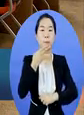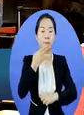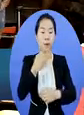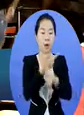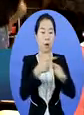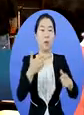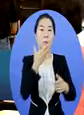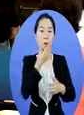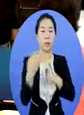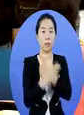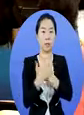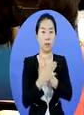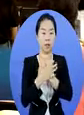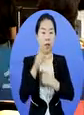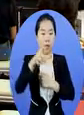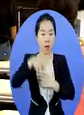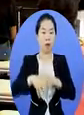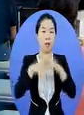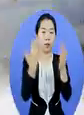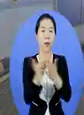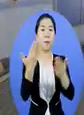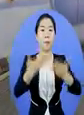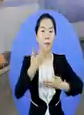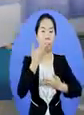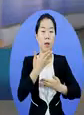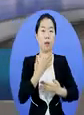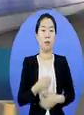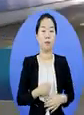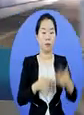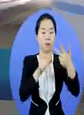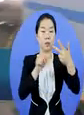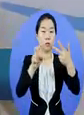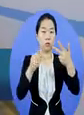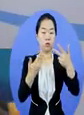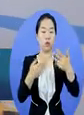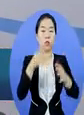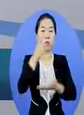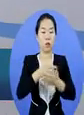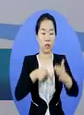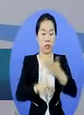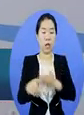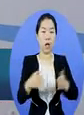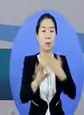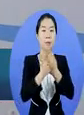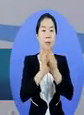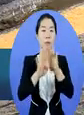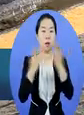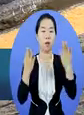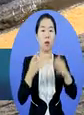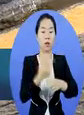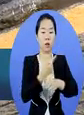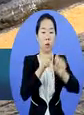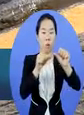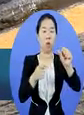각종 복지 관련 업무를 한 곳에서 받을 수 있게 됐습니다. 지난 29일 천안 지하차도가 임시 개통했습니다. 5월부터